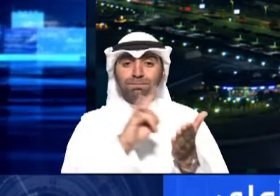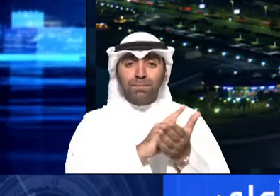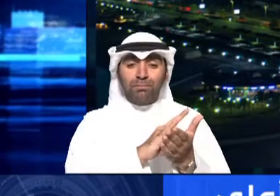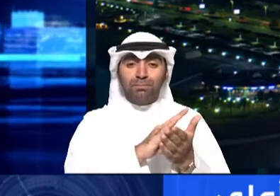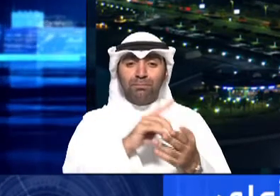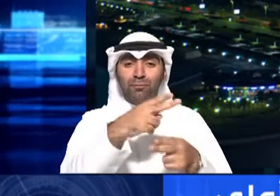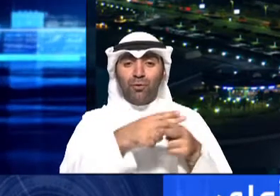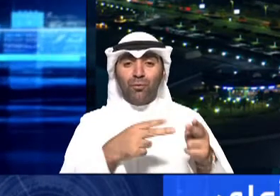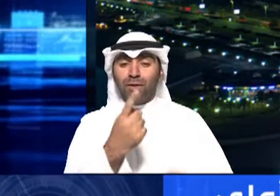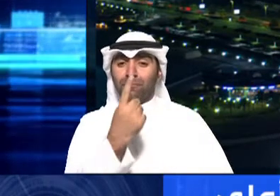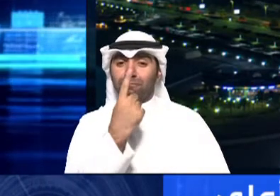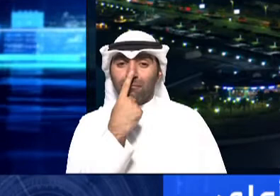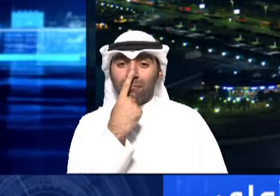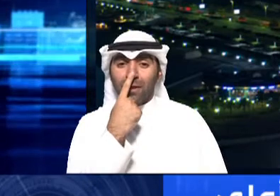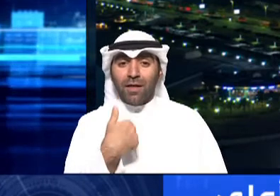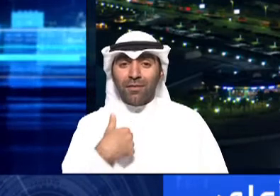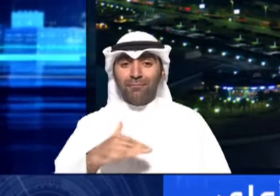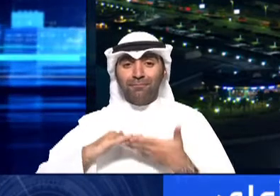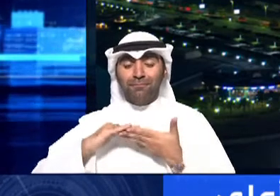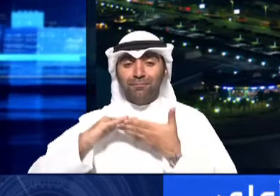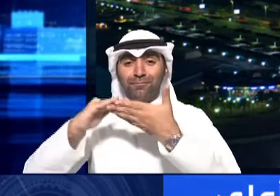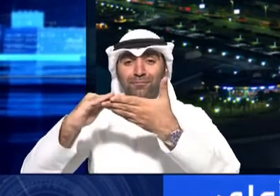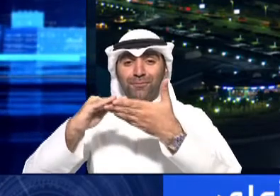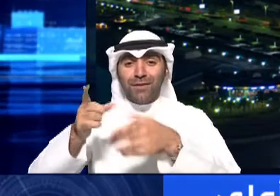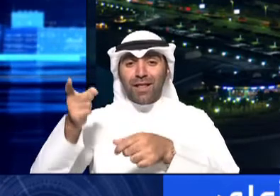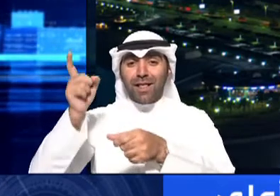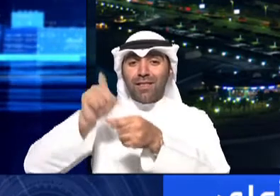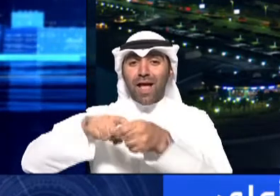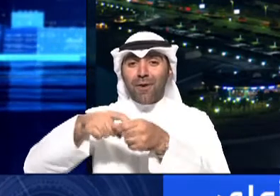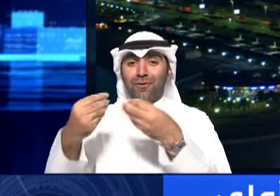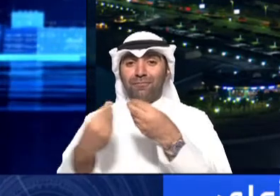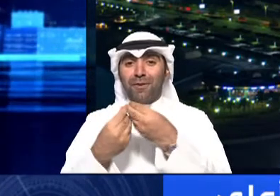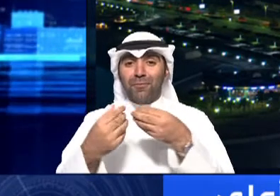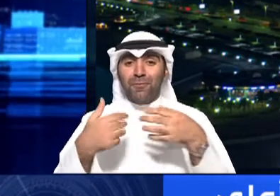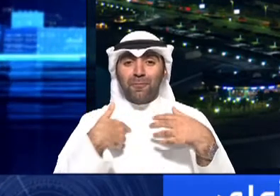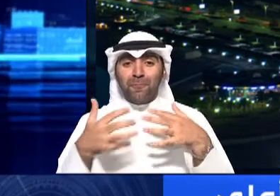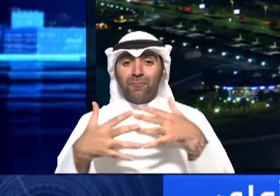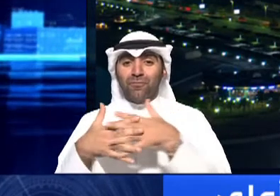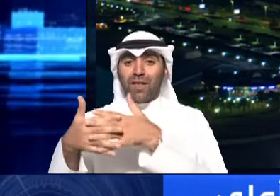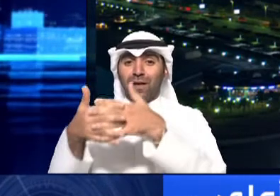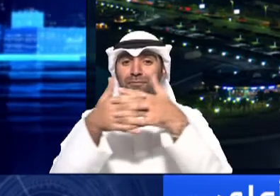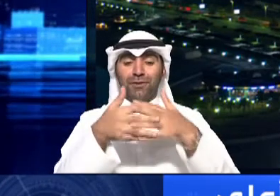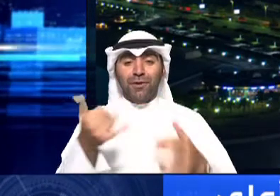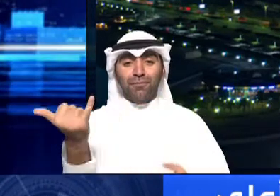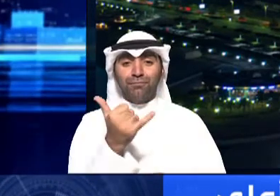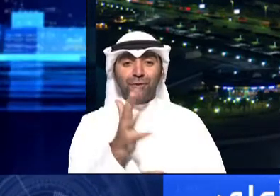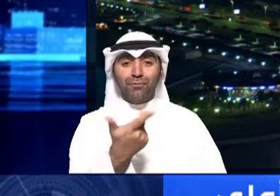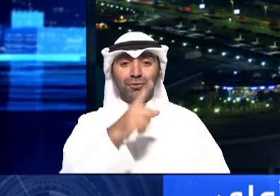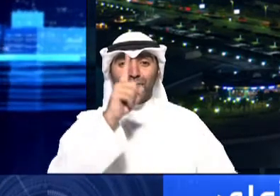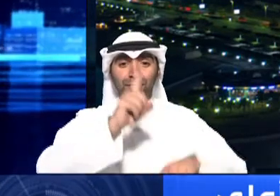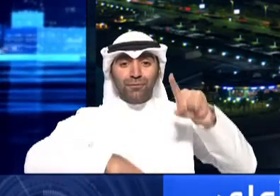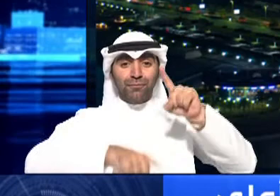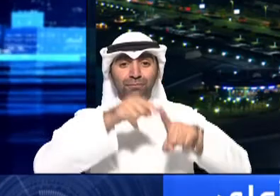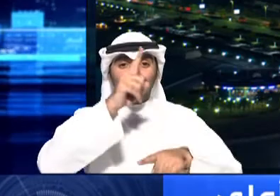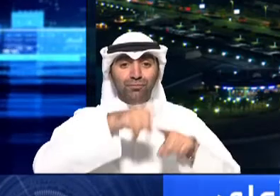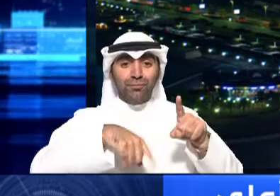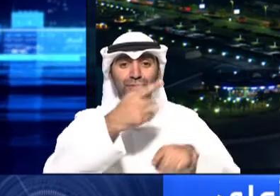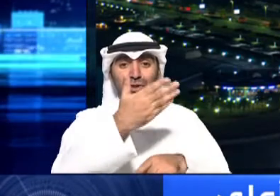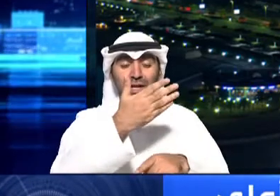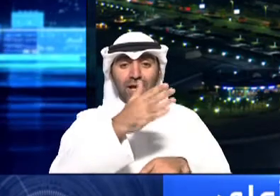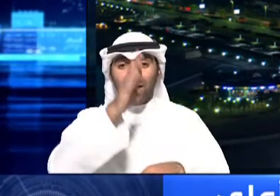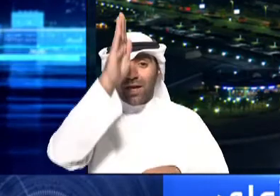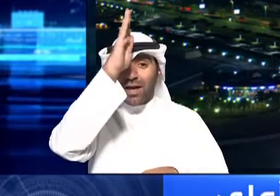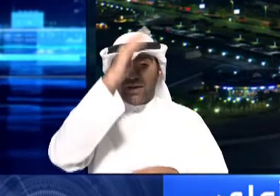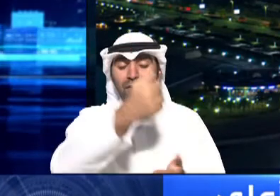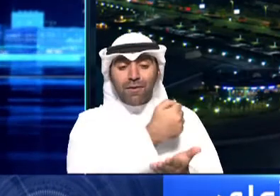راهنت، وراهنت من منطلق معرفتها بما يدور في الوجدان العراقي الداخلي. كل العراق كان يتمنى التخلص من